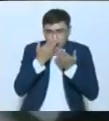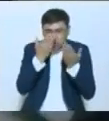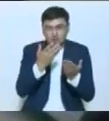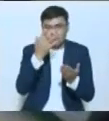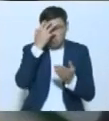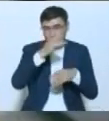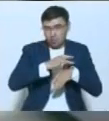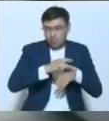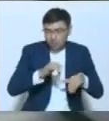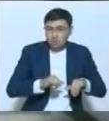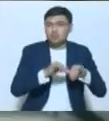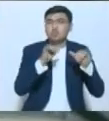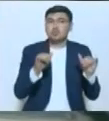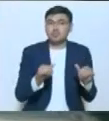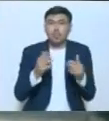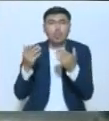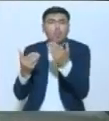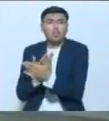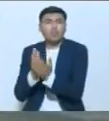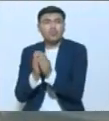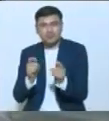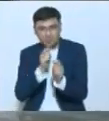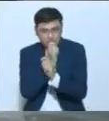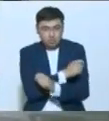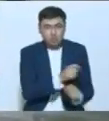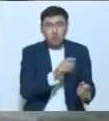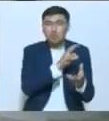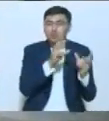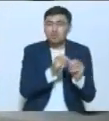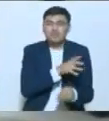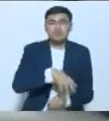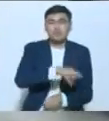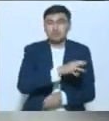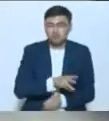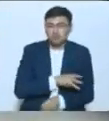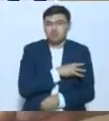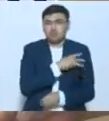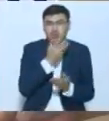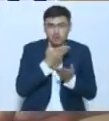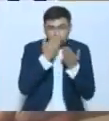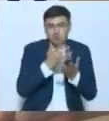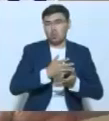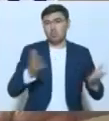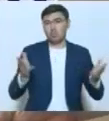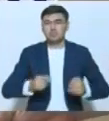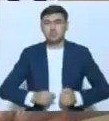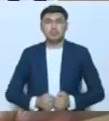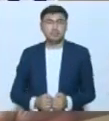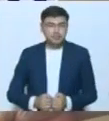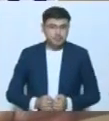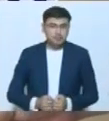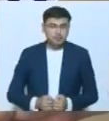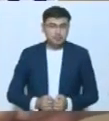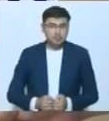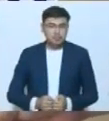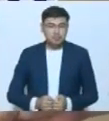ауыл аймақтарға жаңа туындыларды таратып, көркем әдебиетке деген құлшынысты ояту. Алғашқа осы